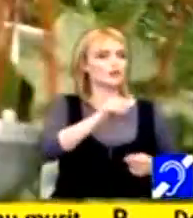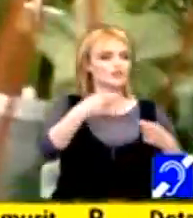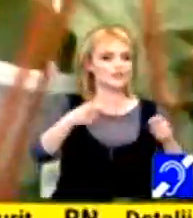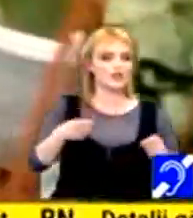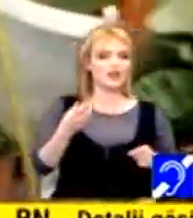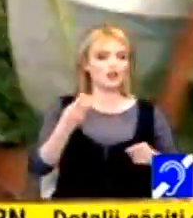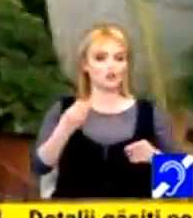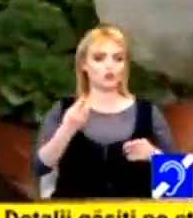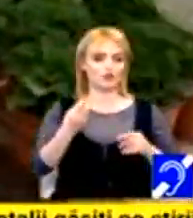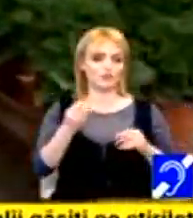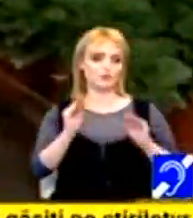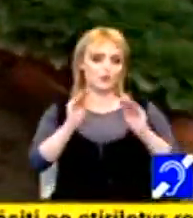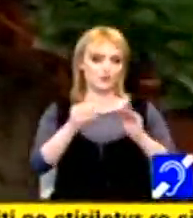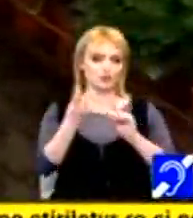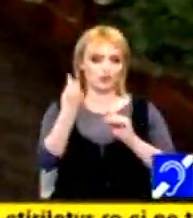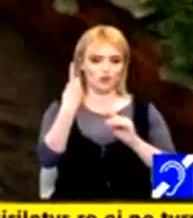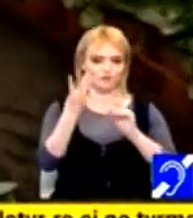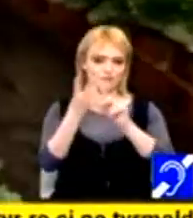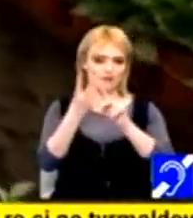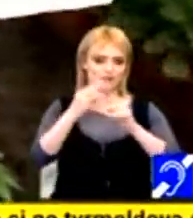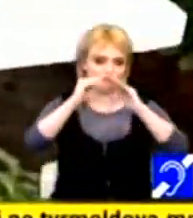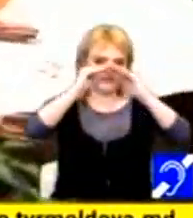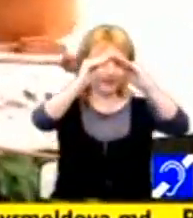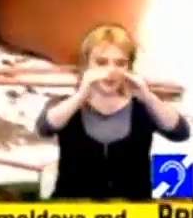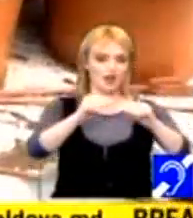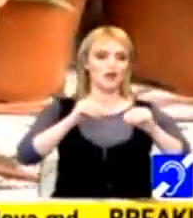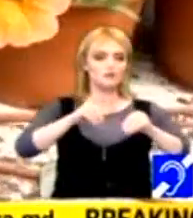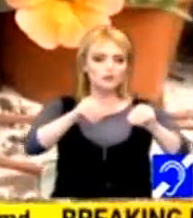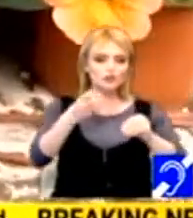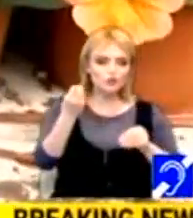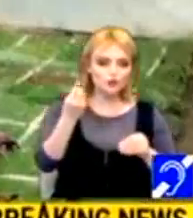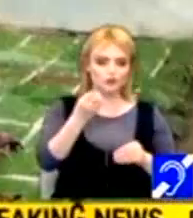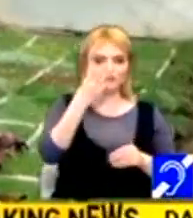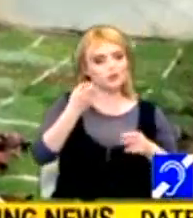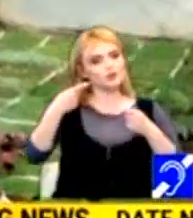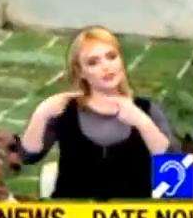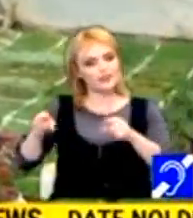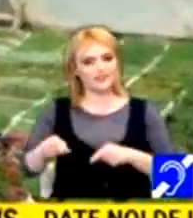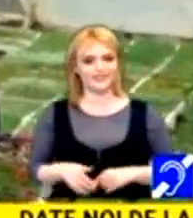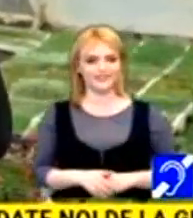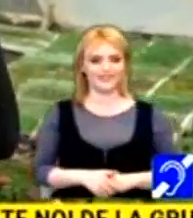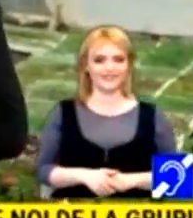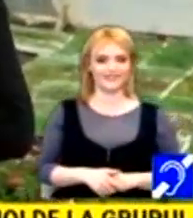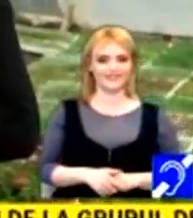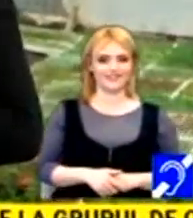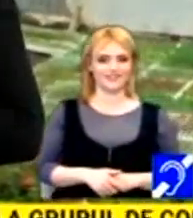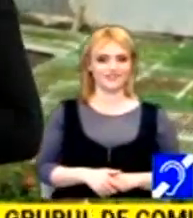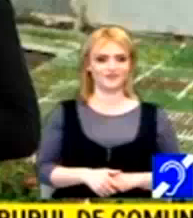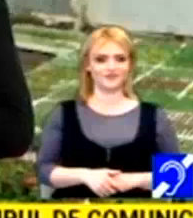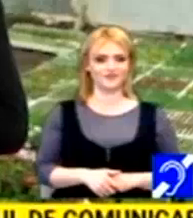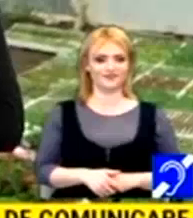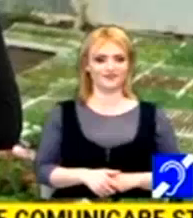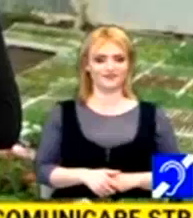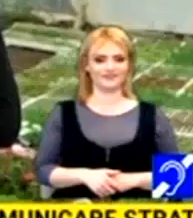vreo seră, două și să punem flori mai multe, mai diferite, că nu avem atâtea multe soiuri. Și